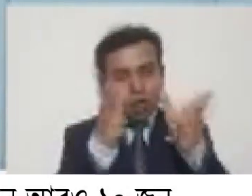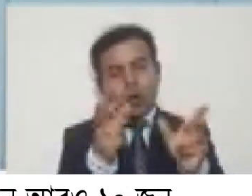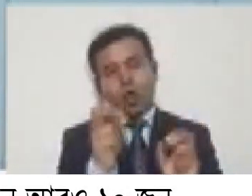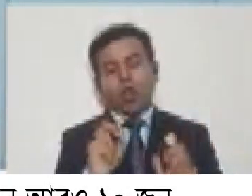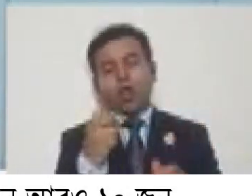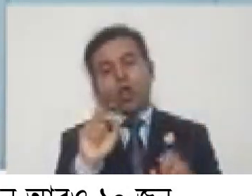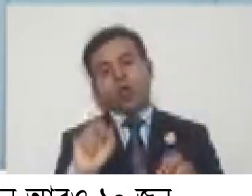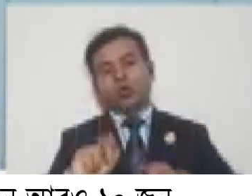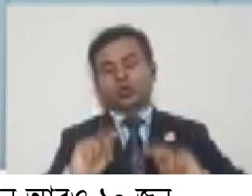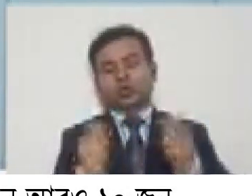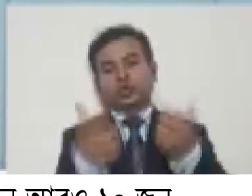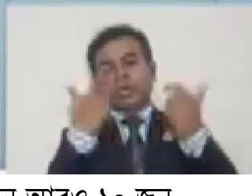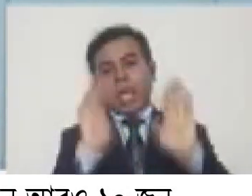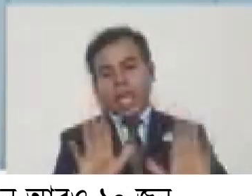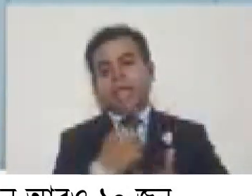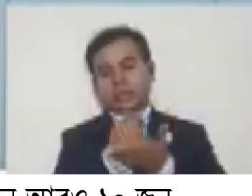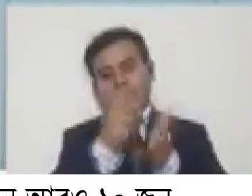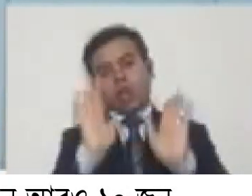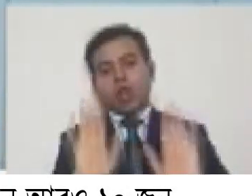গত 24 ঘন্টায় আমরা